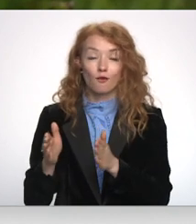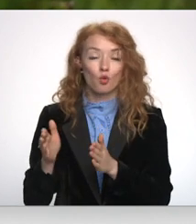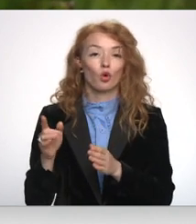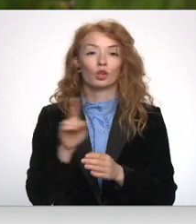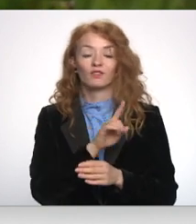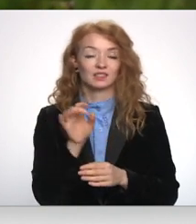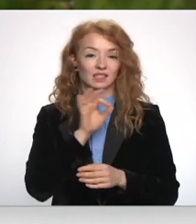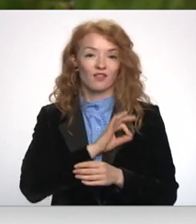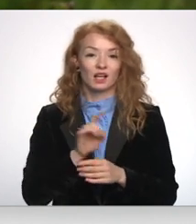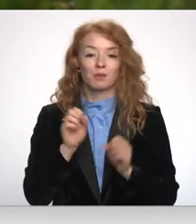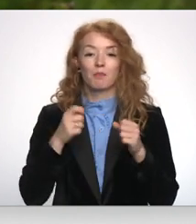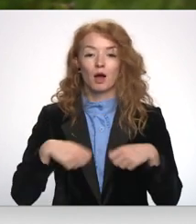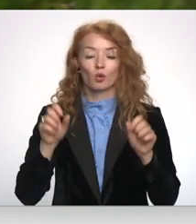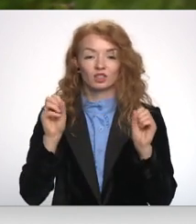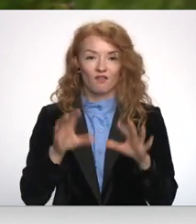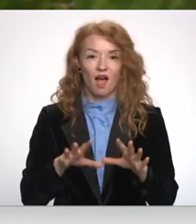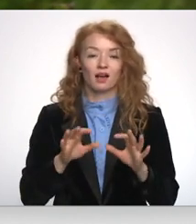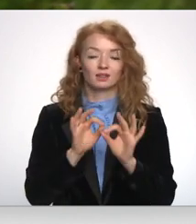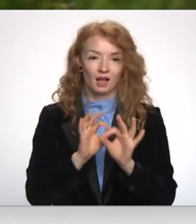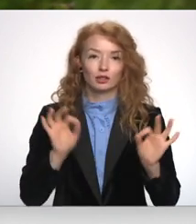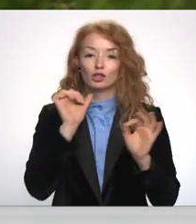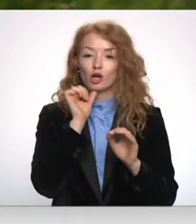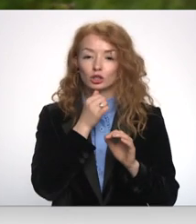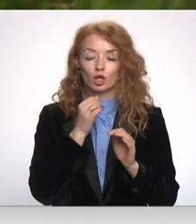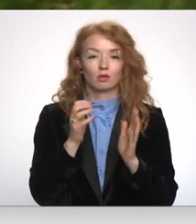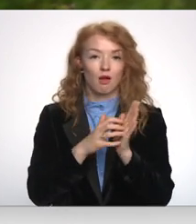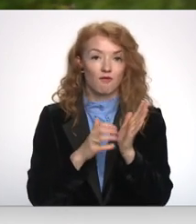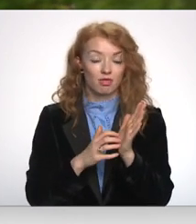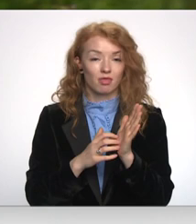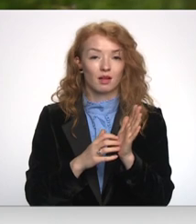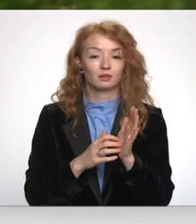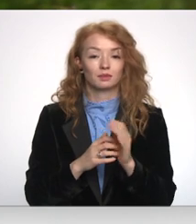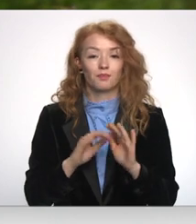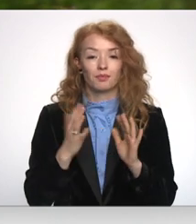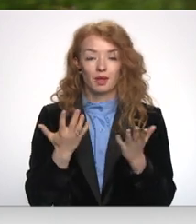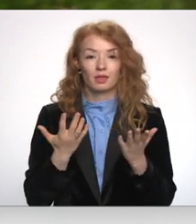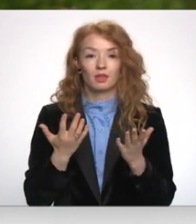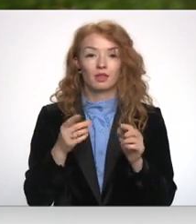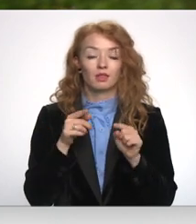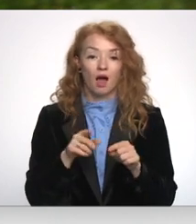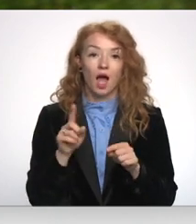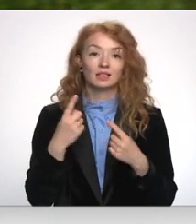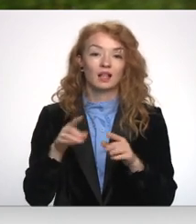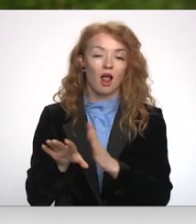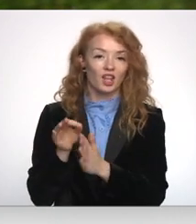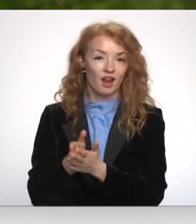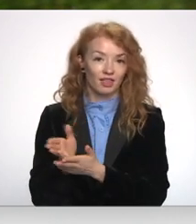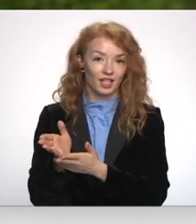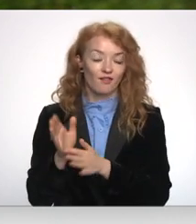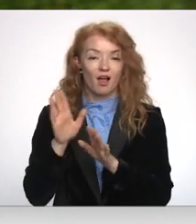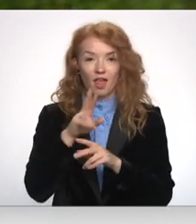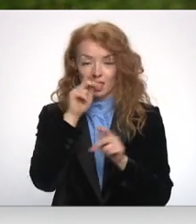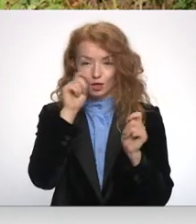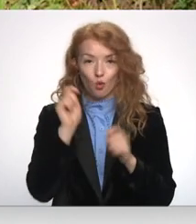ir pārdot svaigas, skaistas, lielas ogas un saldas. Bet nu, tā ir alternatīva, lai neiet